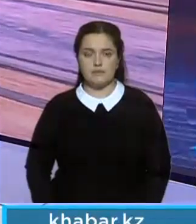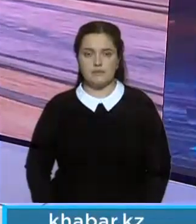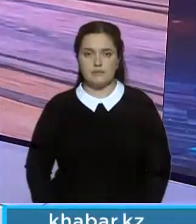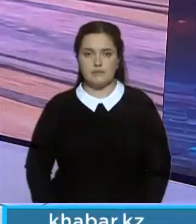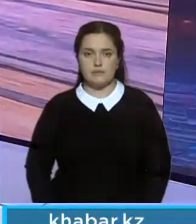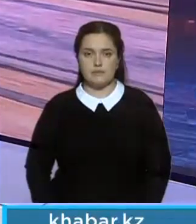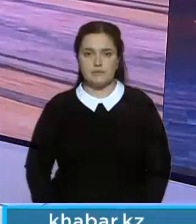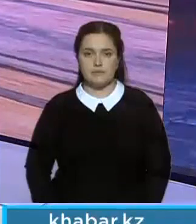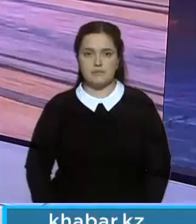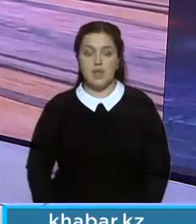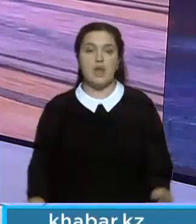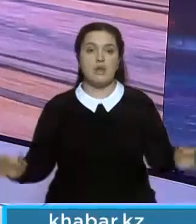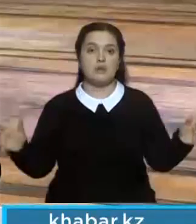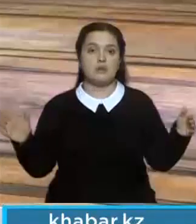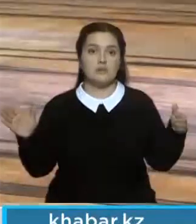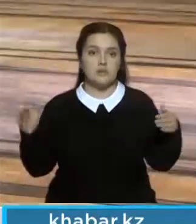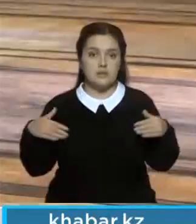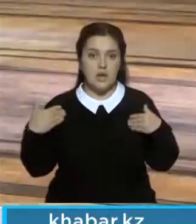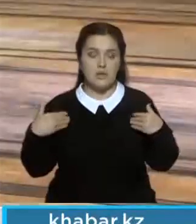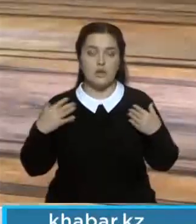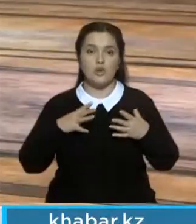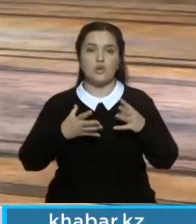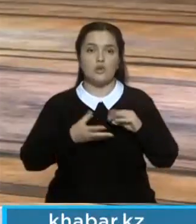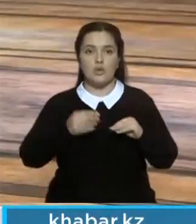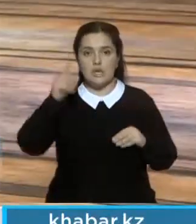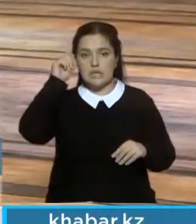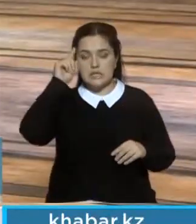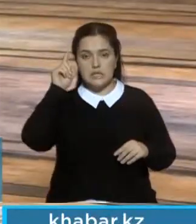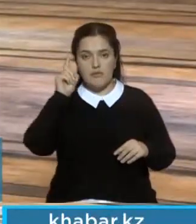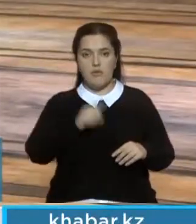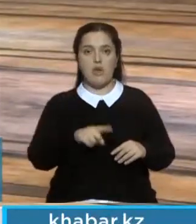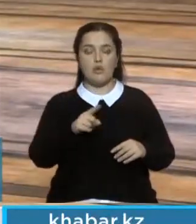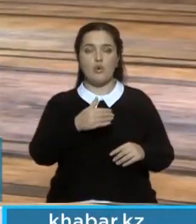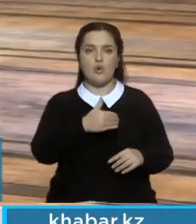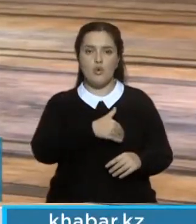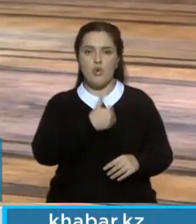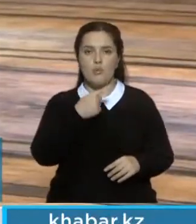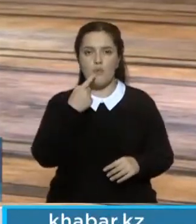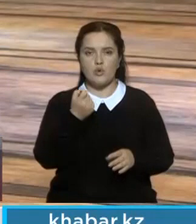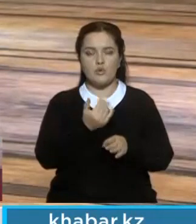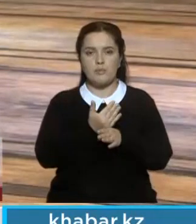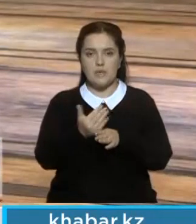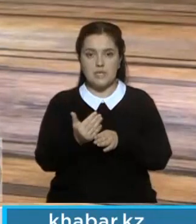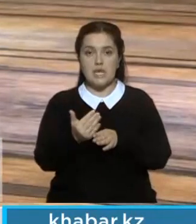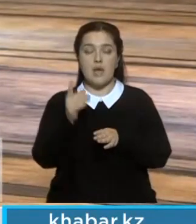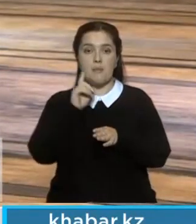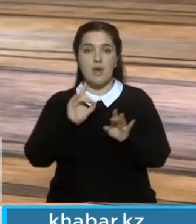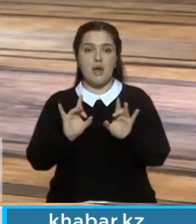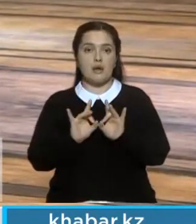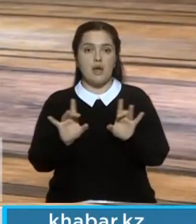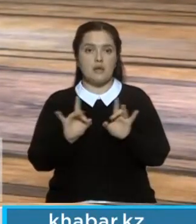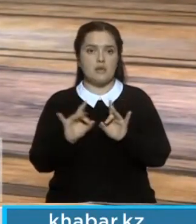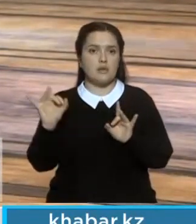Здравствуйте, Надежда. Да, итоги к этому часу уже известны, но об этом хочется поговорить немного позднее. Пока расскажу